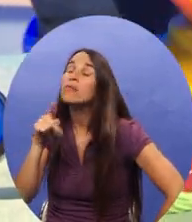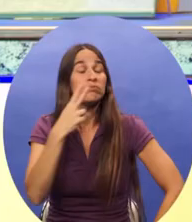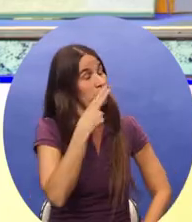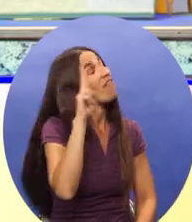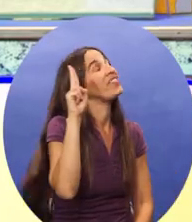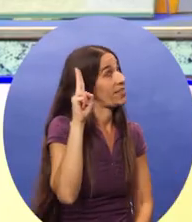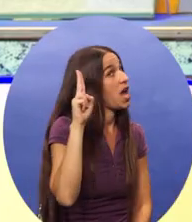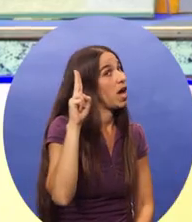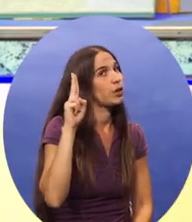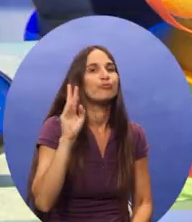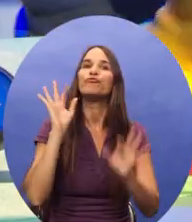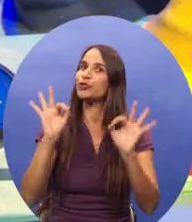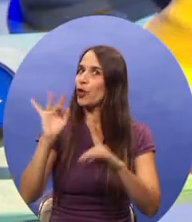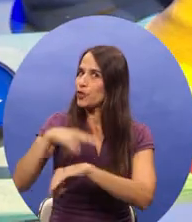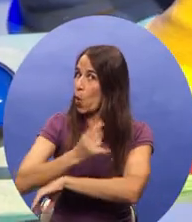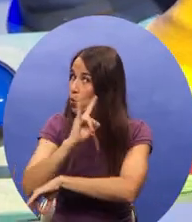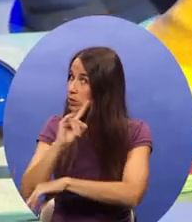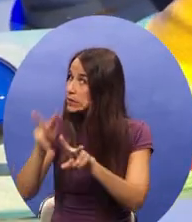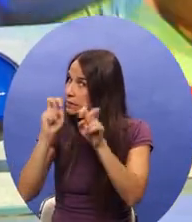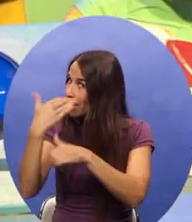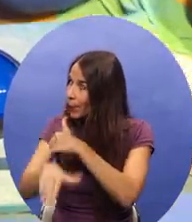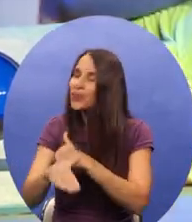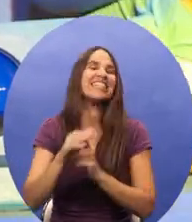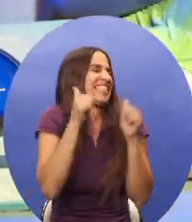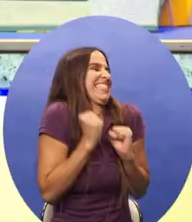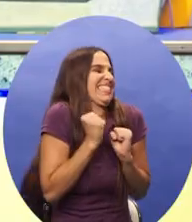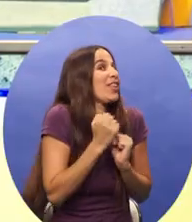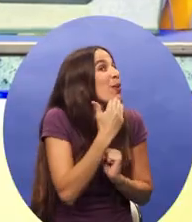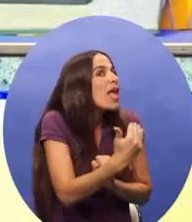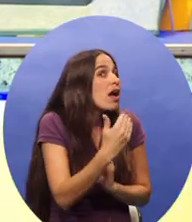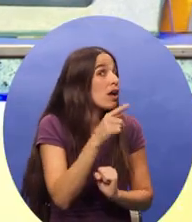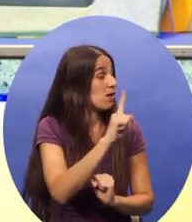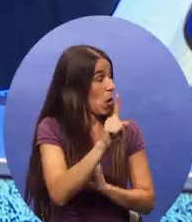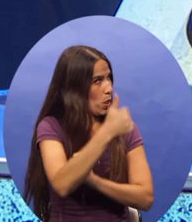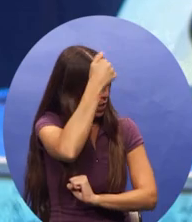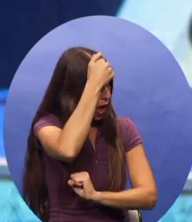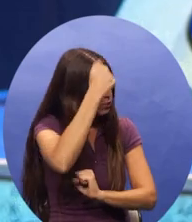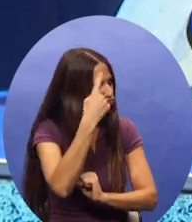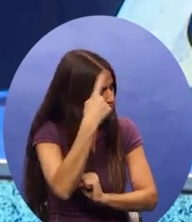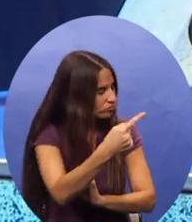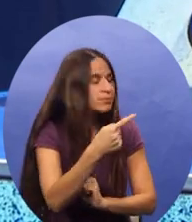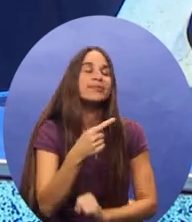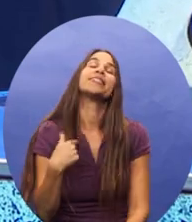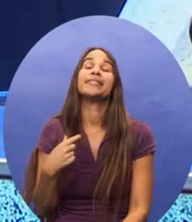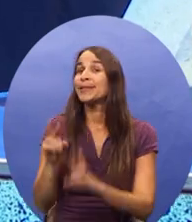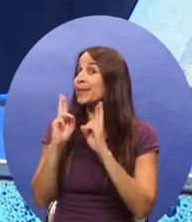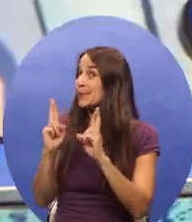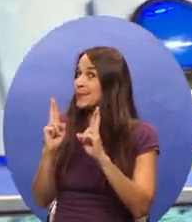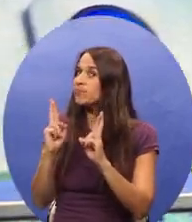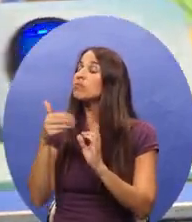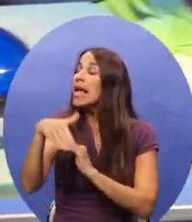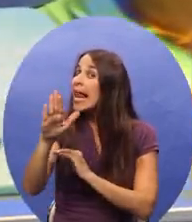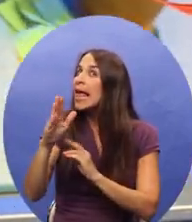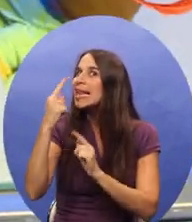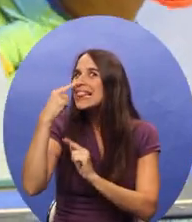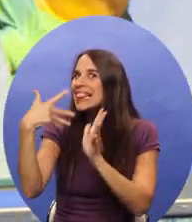מבטיח? מבטיח. טוב, שאול, יש לך עוד הזדמנות. יש, תודה. אתה לא תצטער על זה. אני מקווה מאוד.